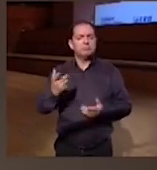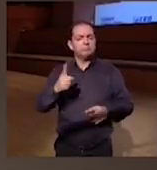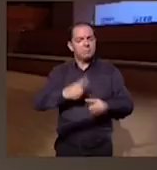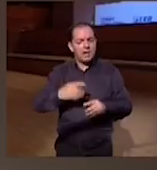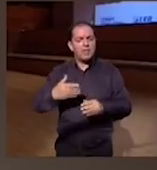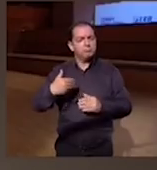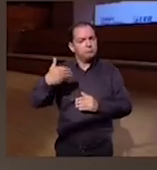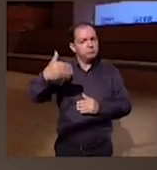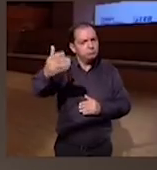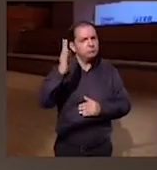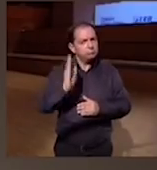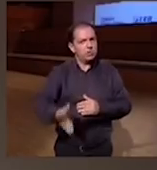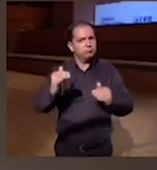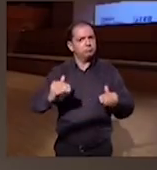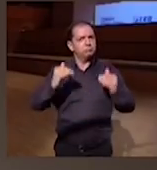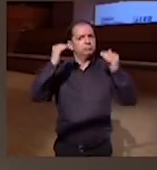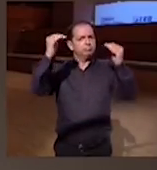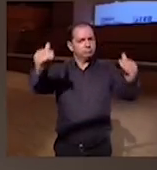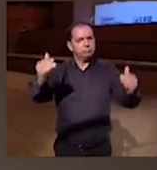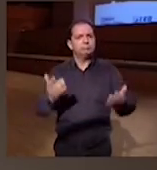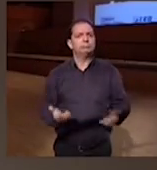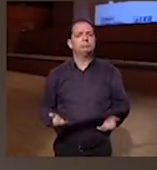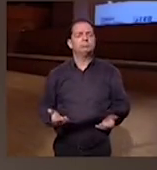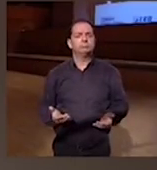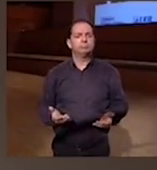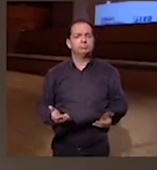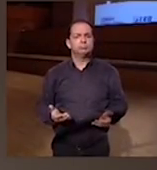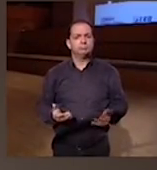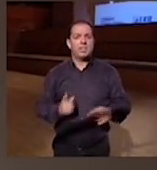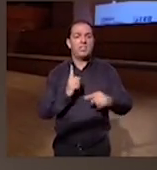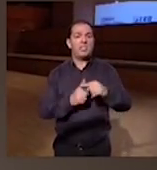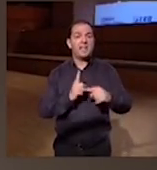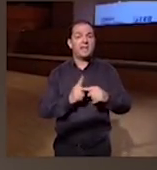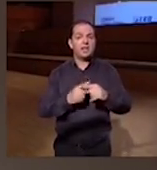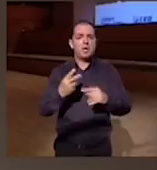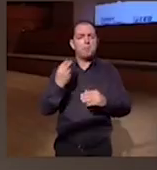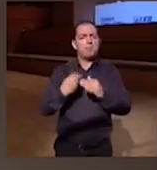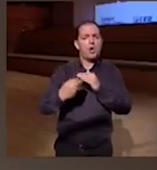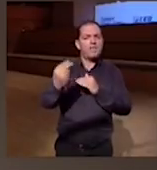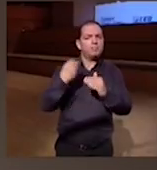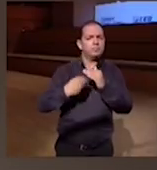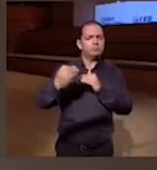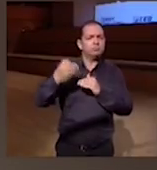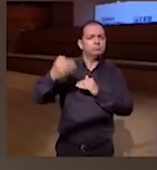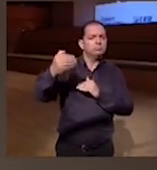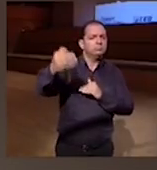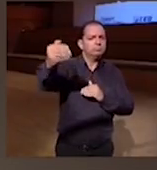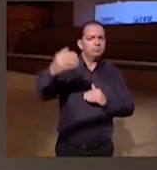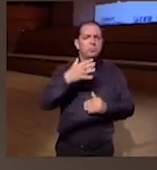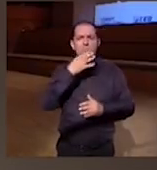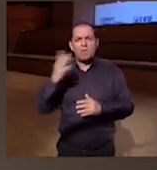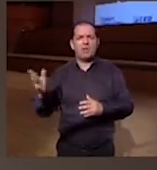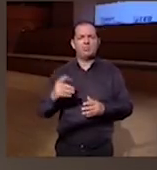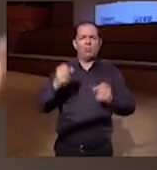δυνατότητες της οικονομίας, καθώς και η επικράτηση των θετικών προσδοκιών απέναντι στην